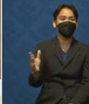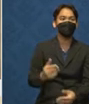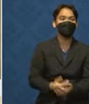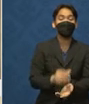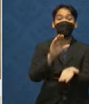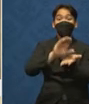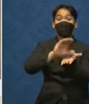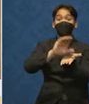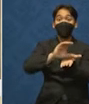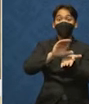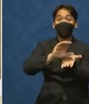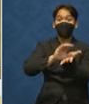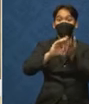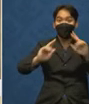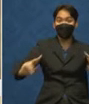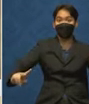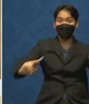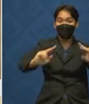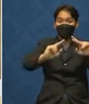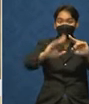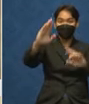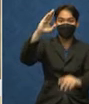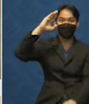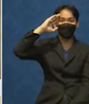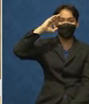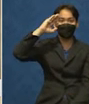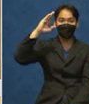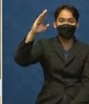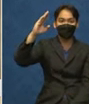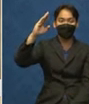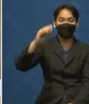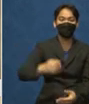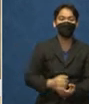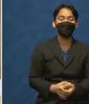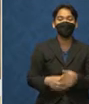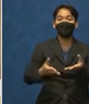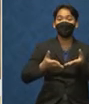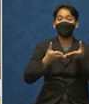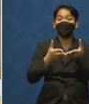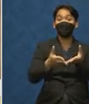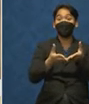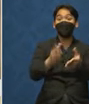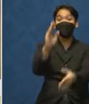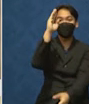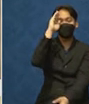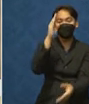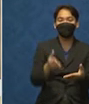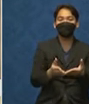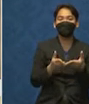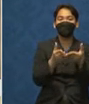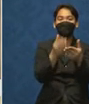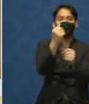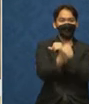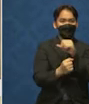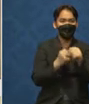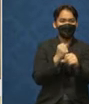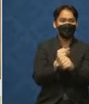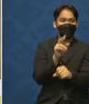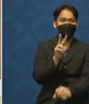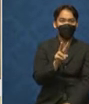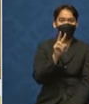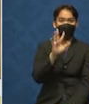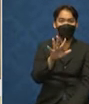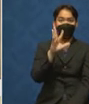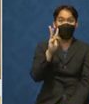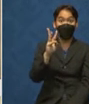คืองบประมาณของกระทรวงกลาโหมผมเริ่มที่กองทัพเรือครับท่านประธานครับปี